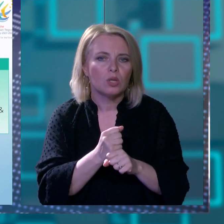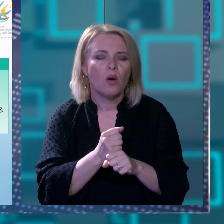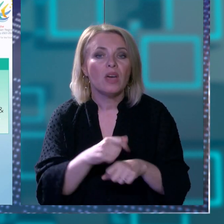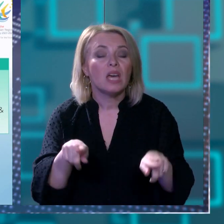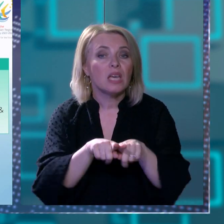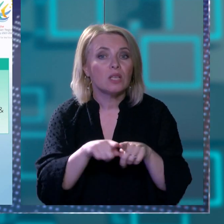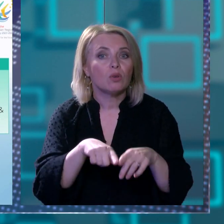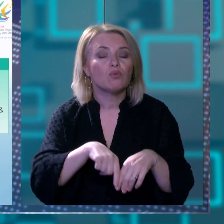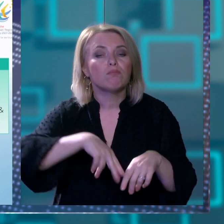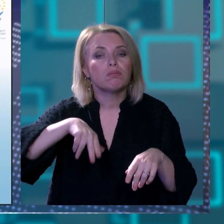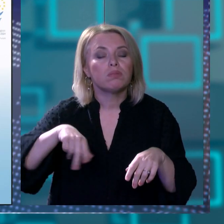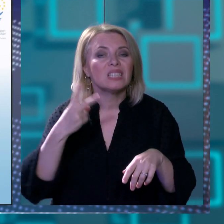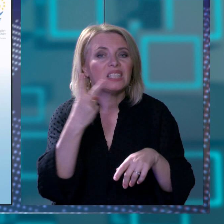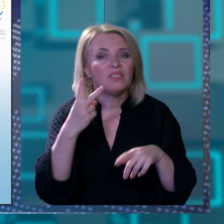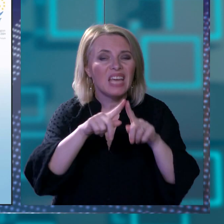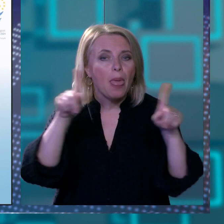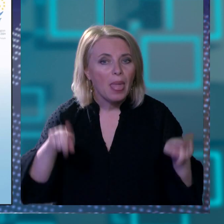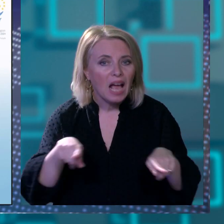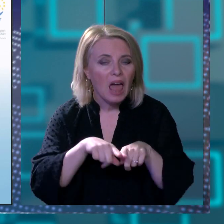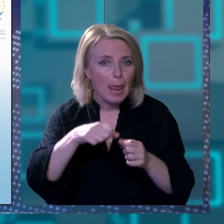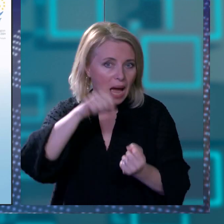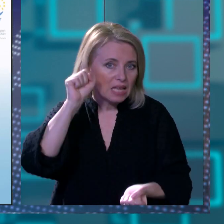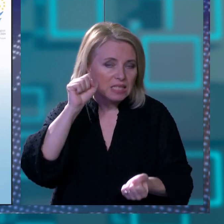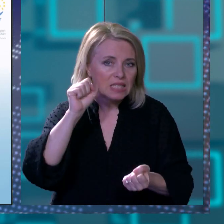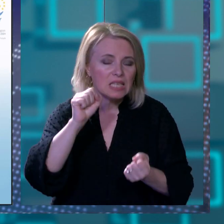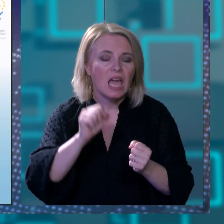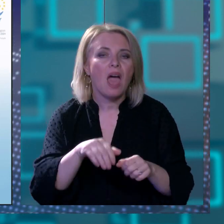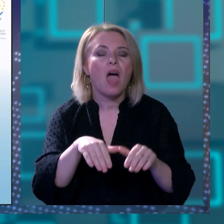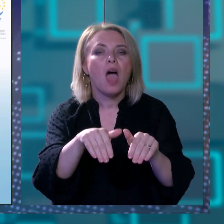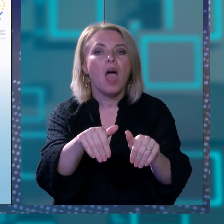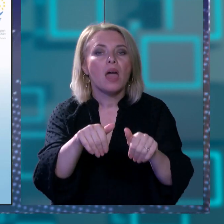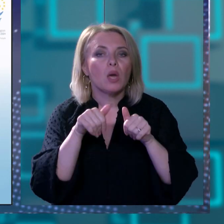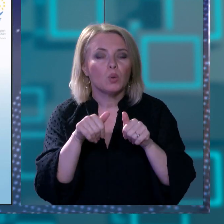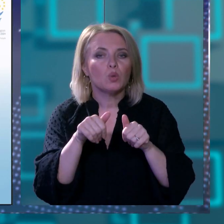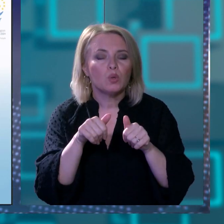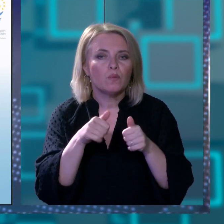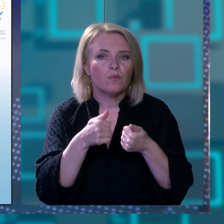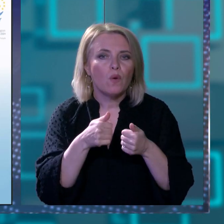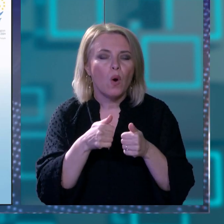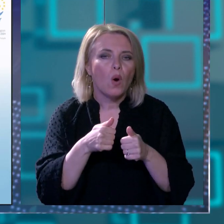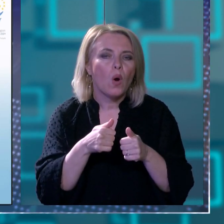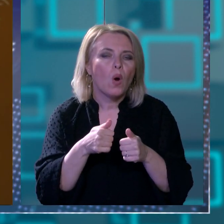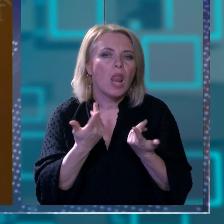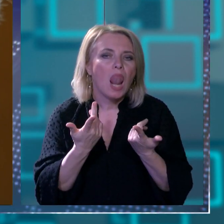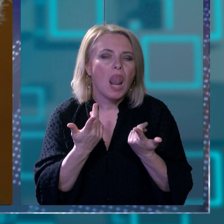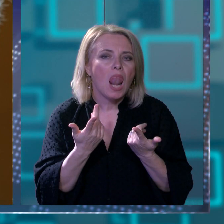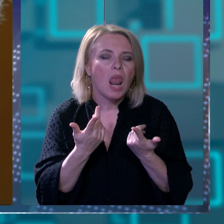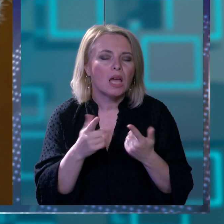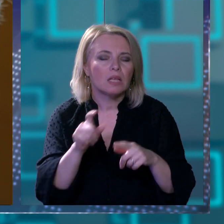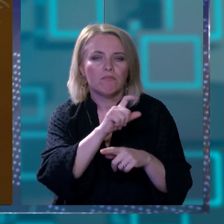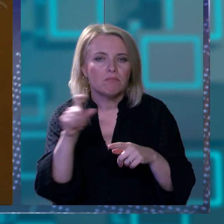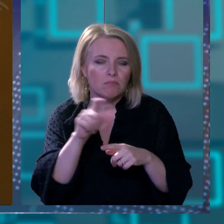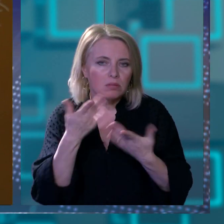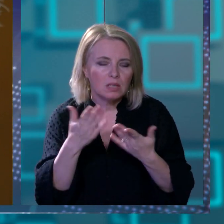ratificirala dvije deklaracije o makroregiji za Sredozemlje te usvojila prijedlog o usvajanju tematske radne grupe Jadransko-Jonske regije kao poveznice